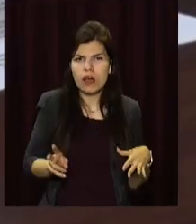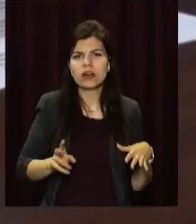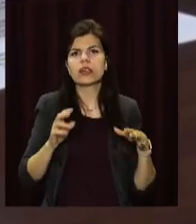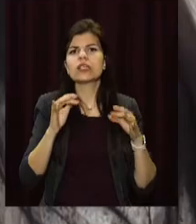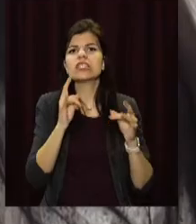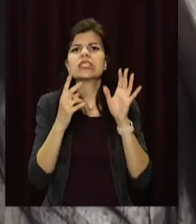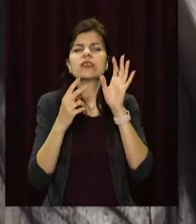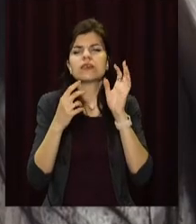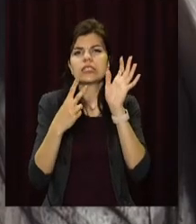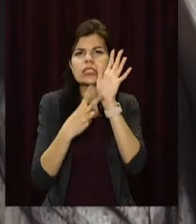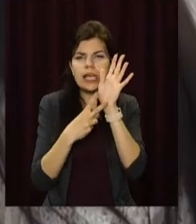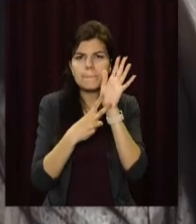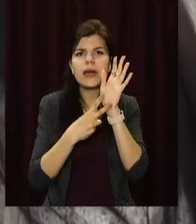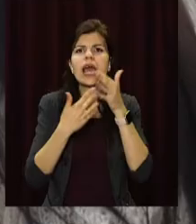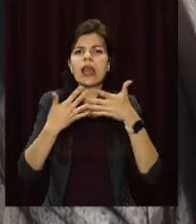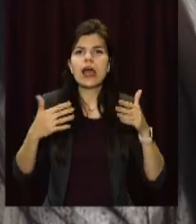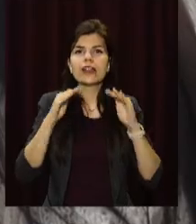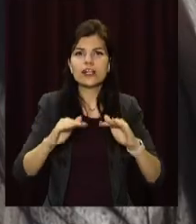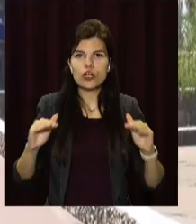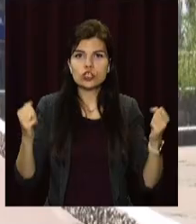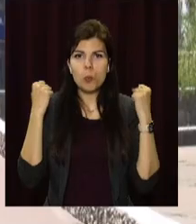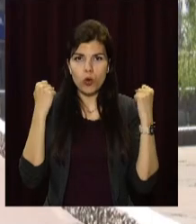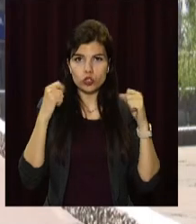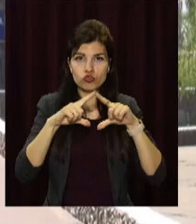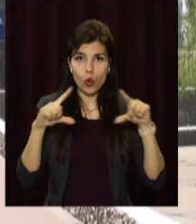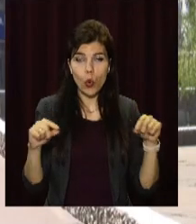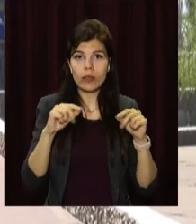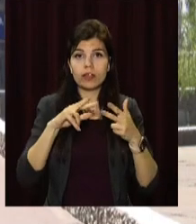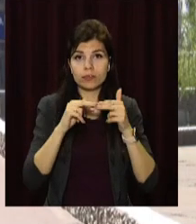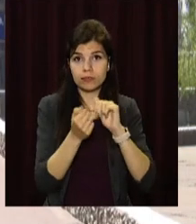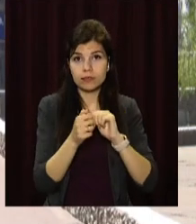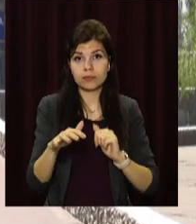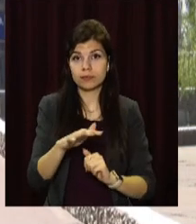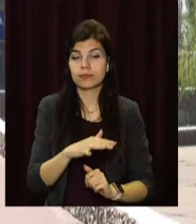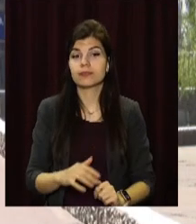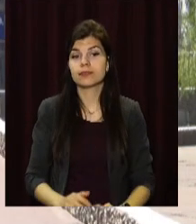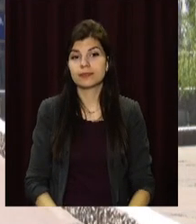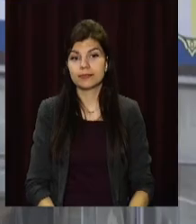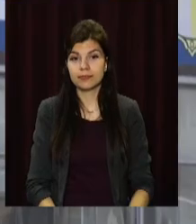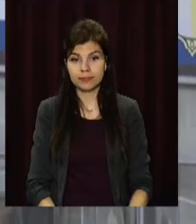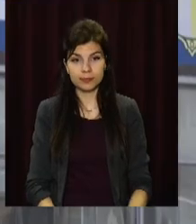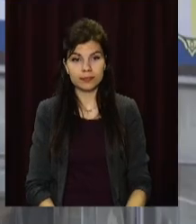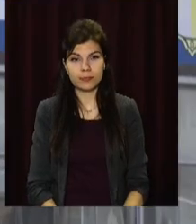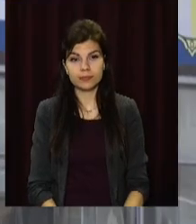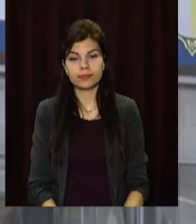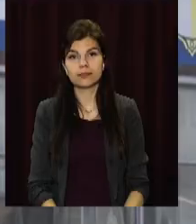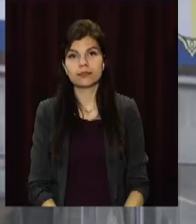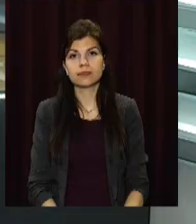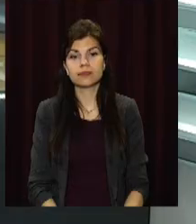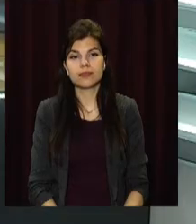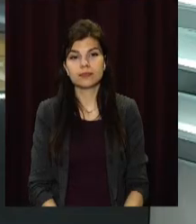7 дитячо-юнацьких спортивних шкіл Кам'янського. Вікторія Вахрушина, Сергій Язовських, Open News, телеканал